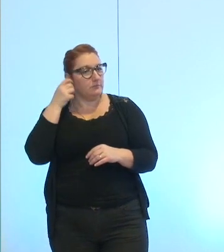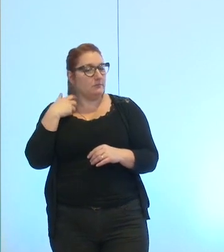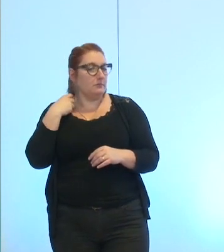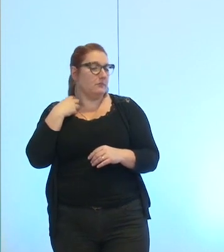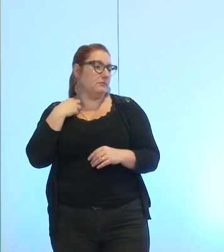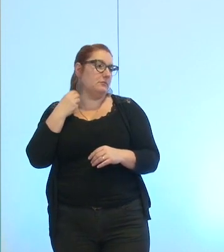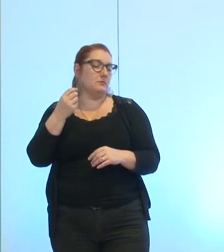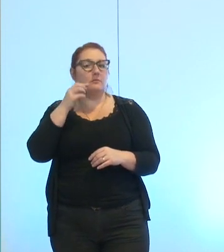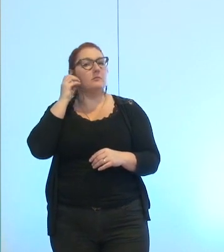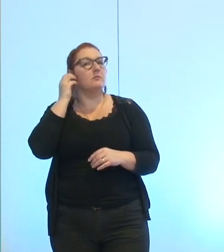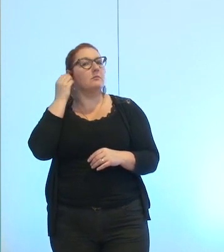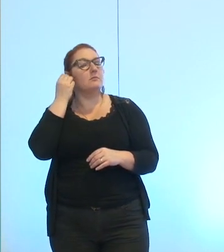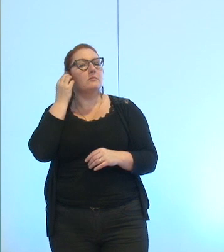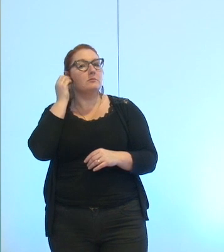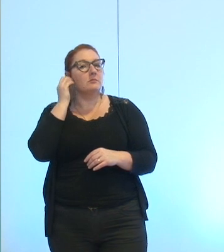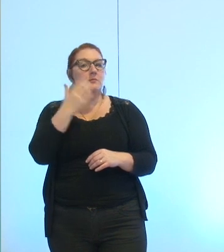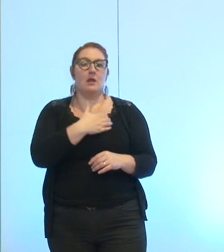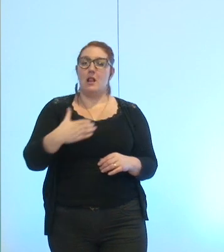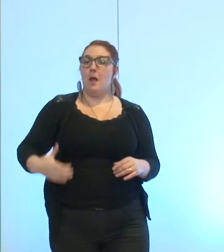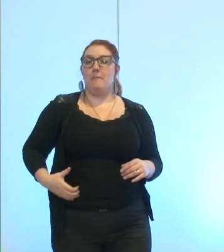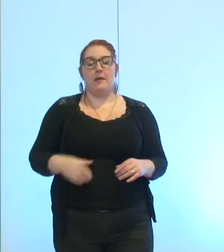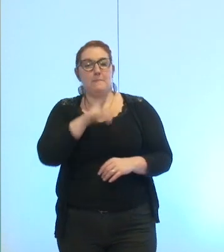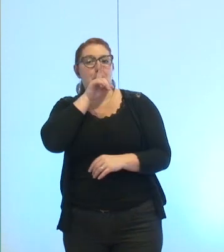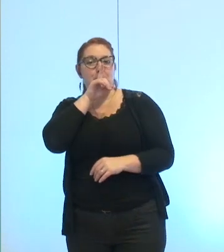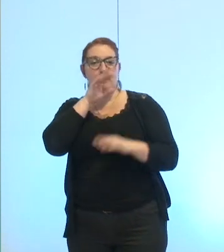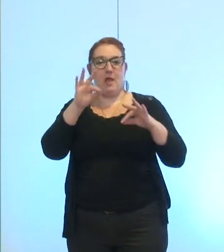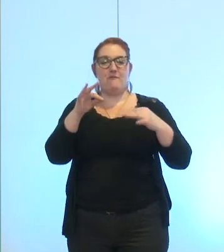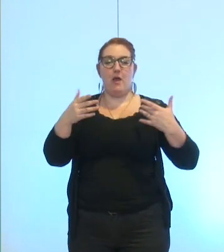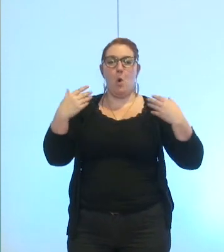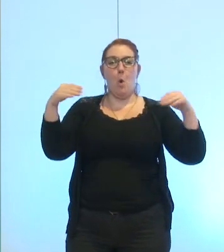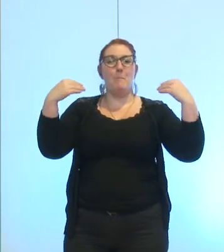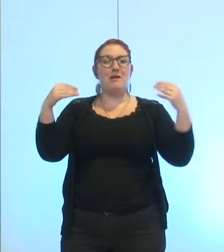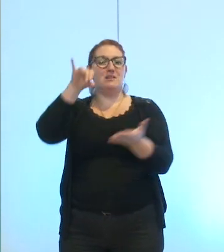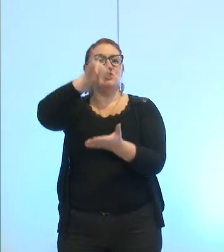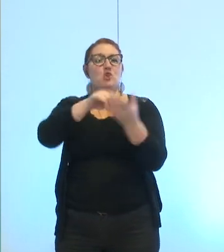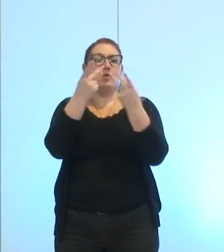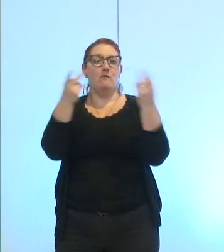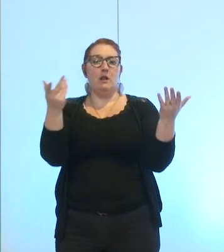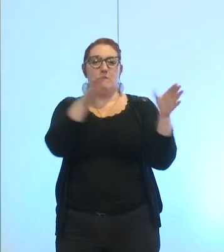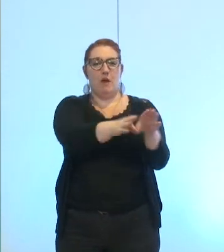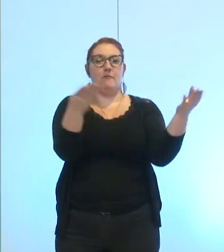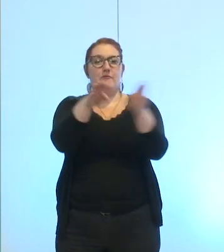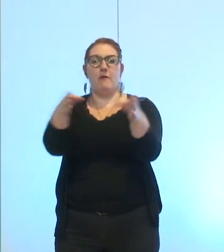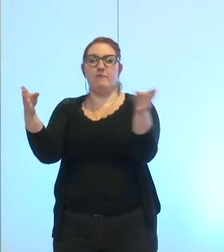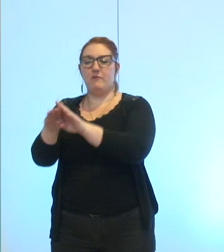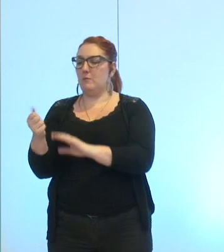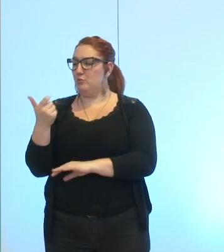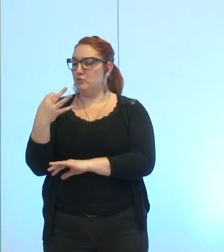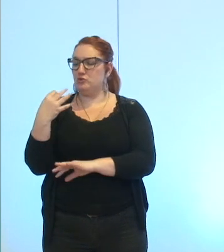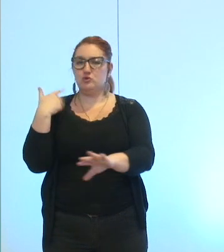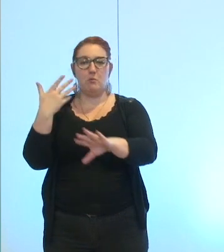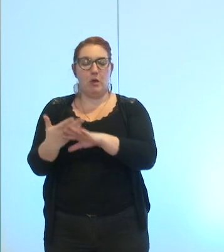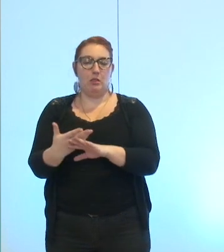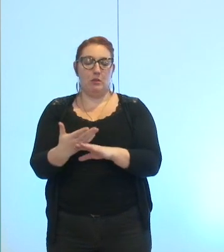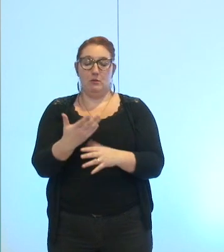mairie n'agit pas c'est celui de la fermeture des commerces du centre ville qui est frappante depuis plusieurs semaines cette